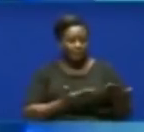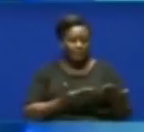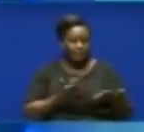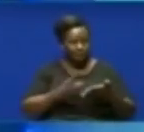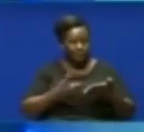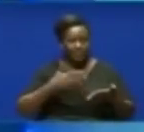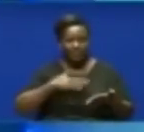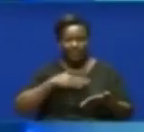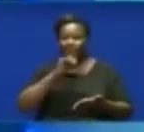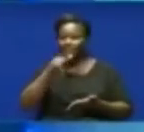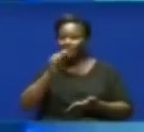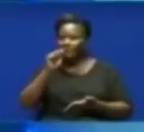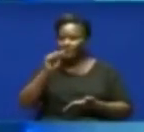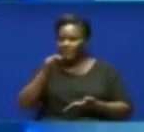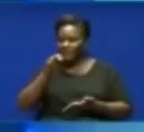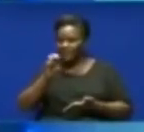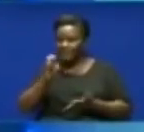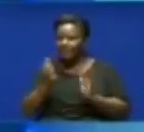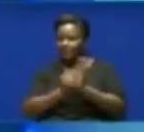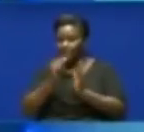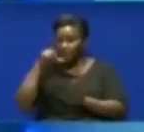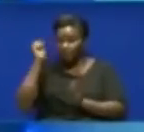hii ya habari kwa lugha ya alama ni Jane Malumbo.